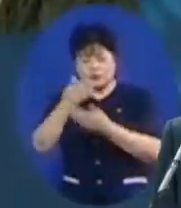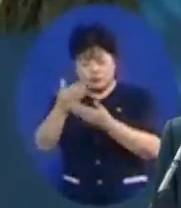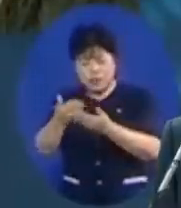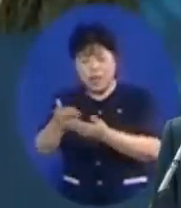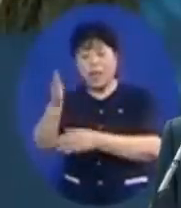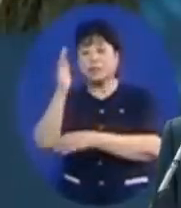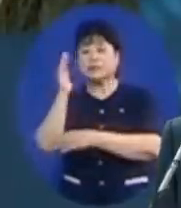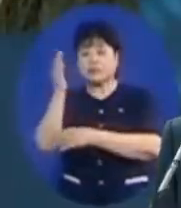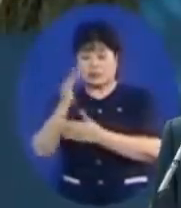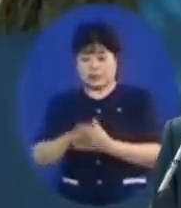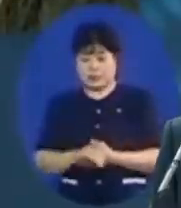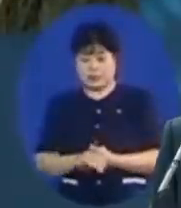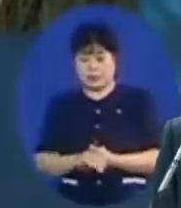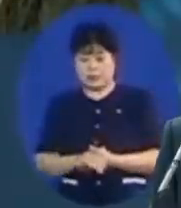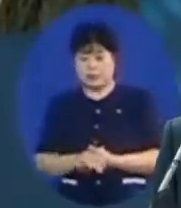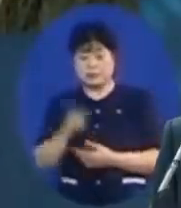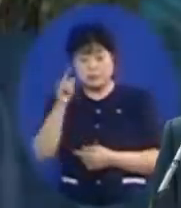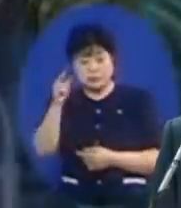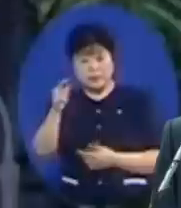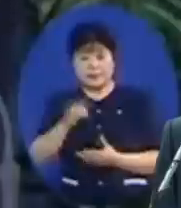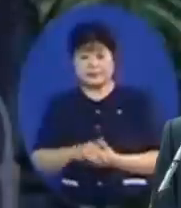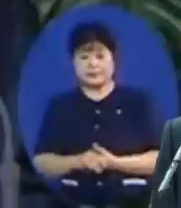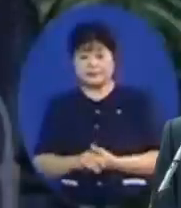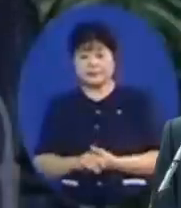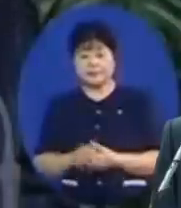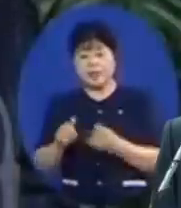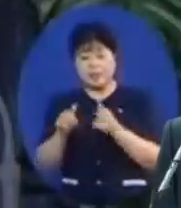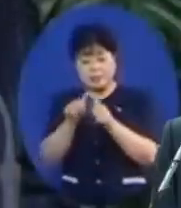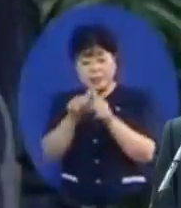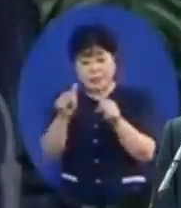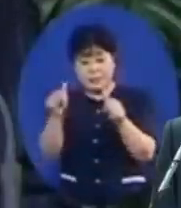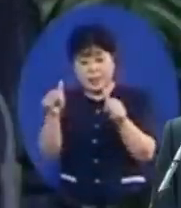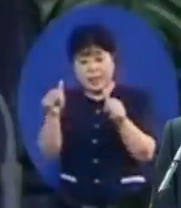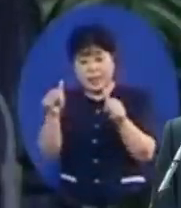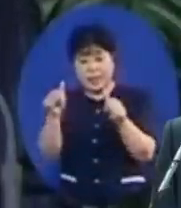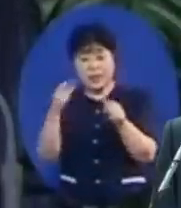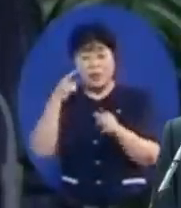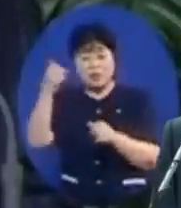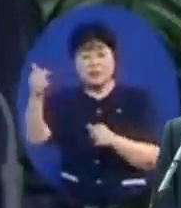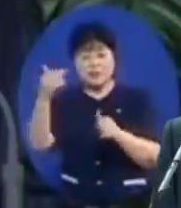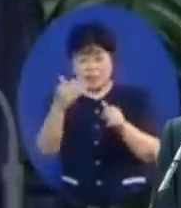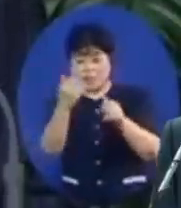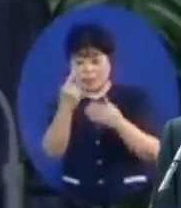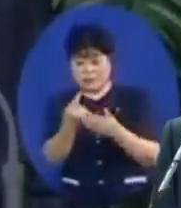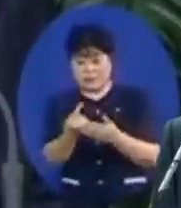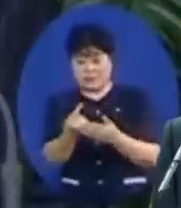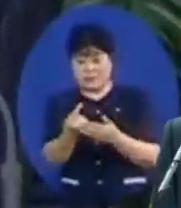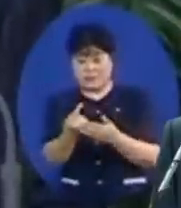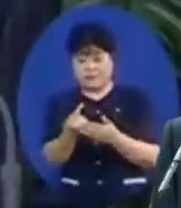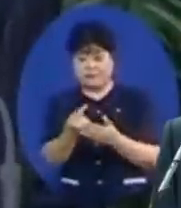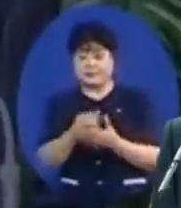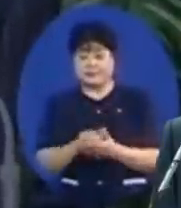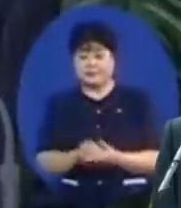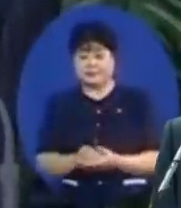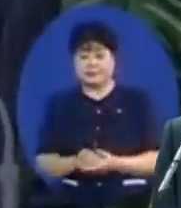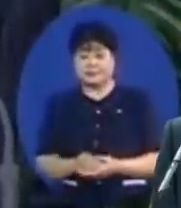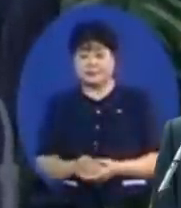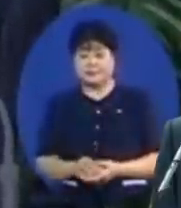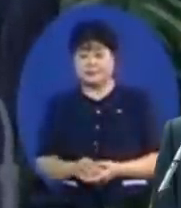설교를 했습니다. 그런데 한 남자가 목사님께 다가와서